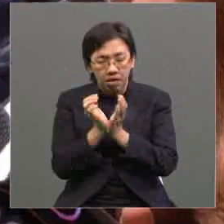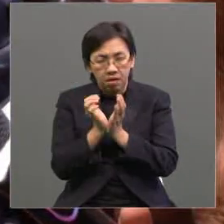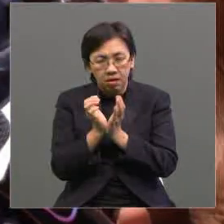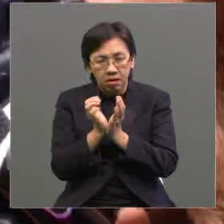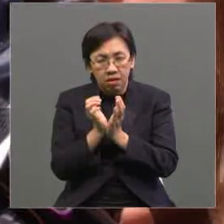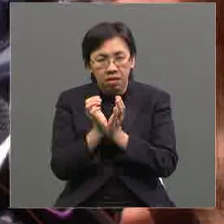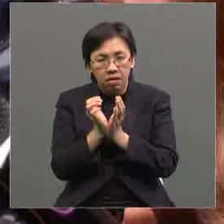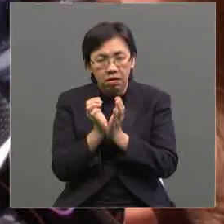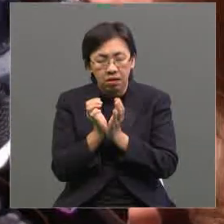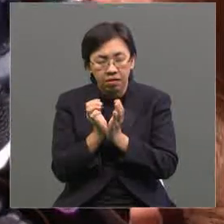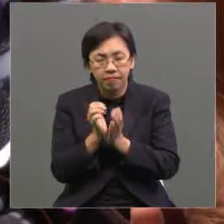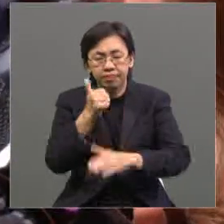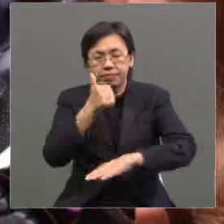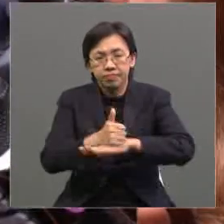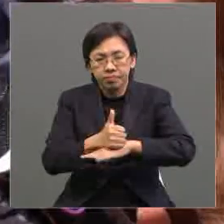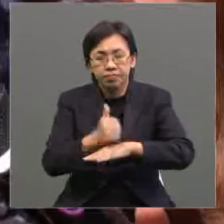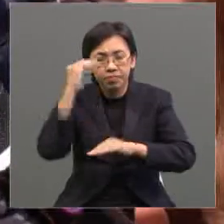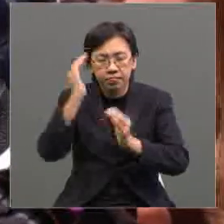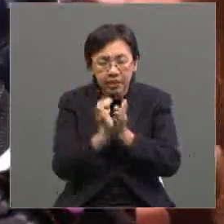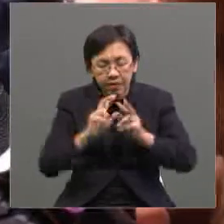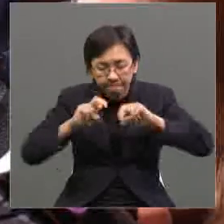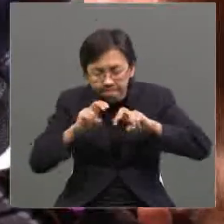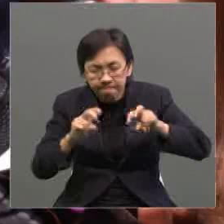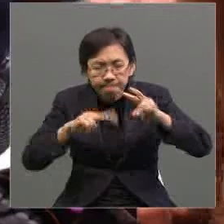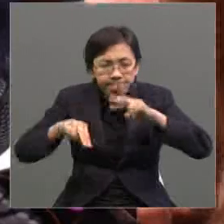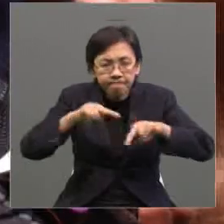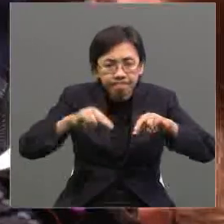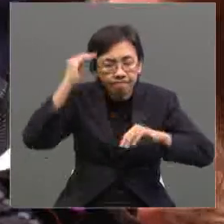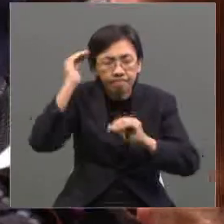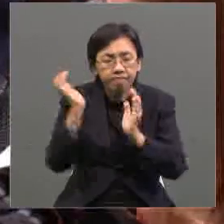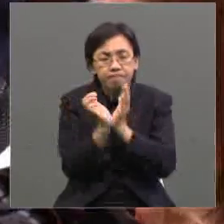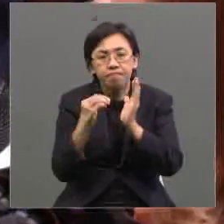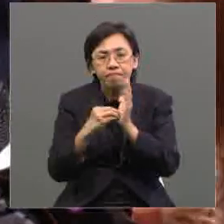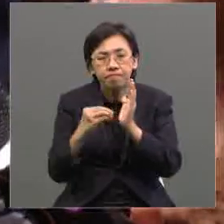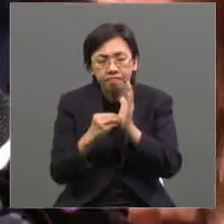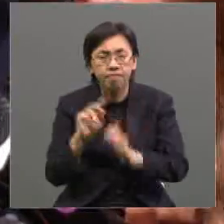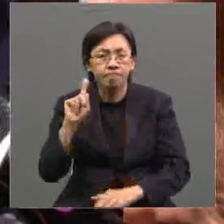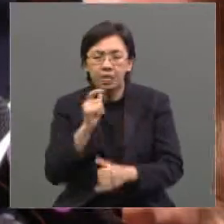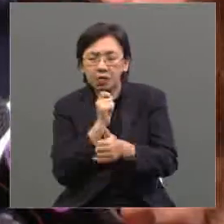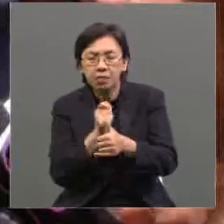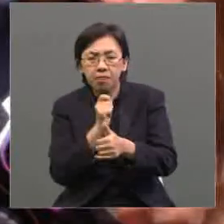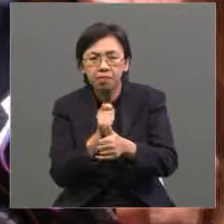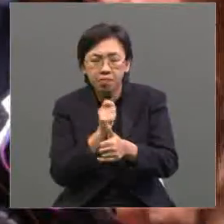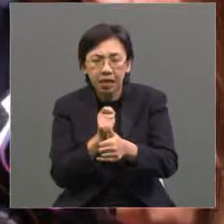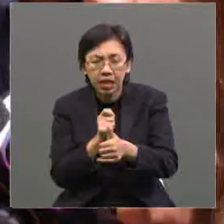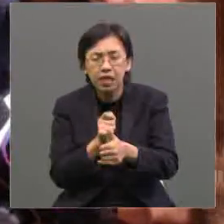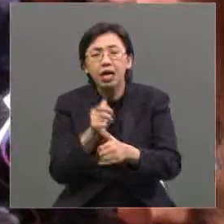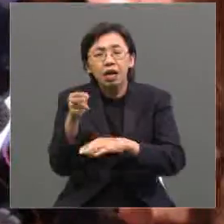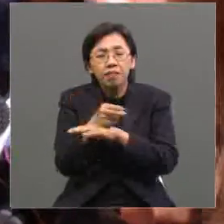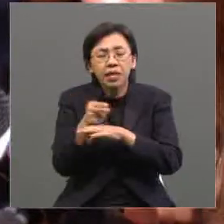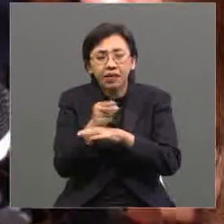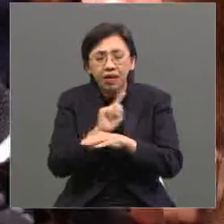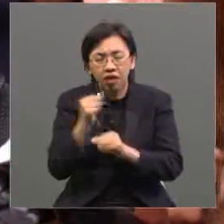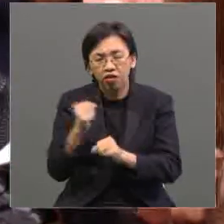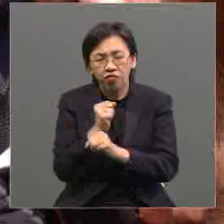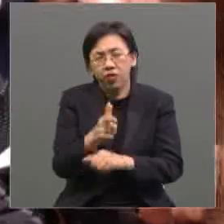ตรีธีรเดชธรรมสุทธีผู้บังคับการสืบสวนสอบสวนกองบัญชาการตำรวจนครบาลวันนี้นักข่าวถามอะเพราะว่ามันปรากฏคลิปการซ้อม